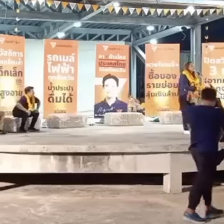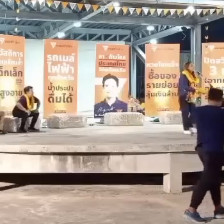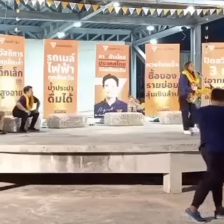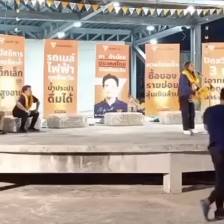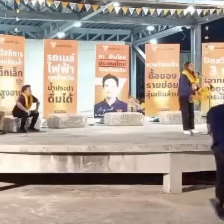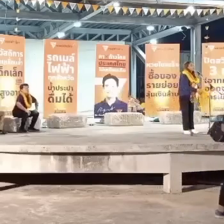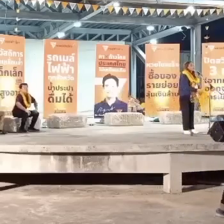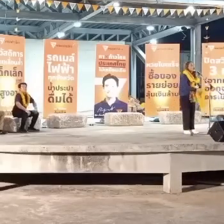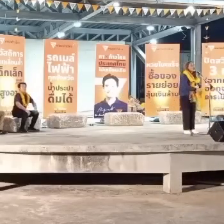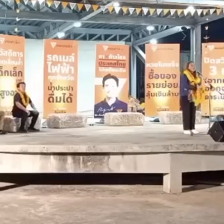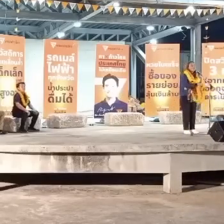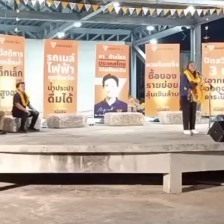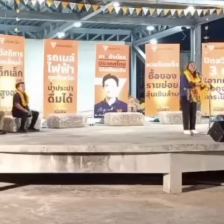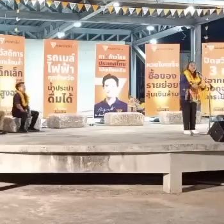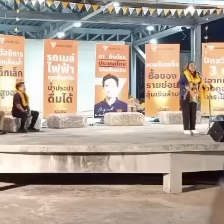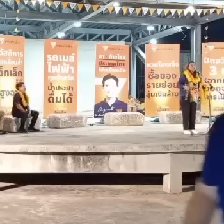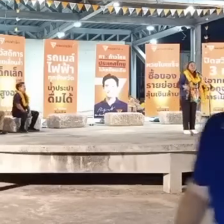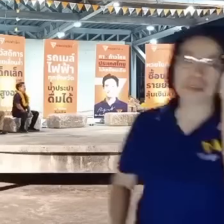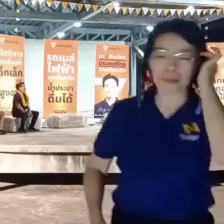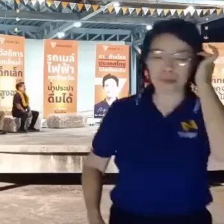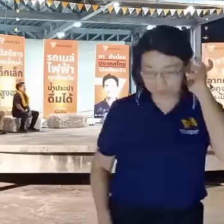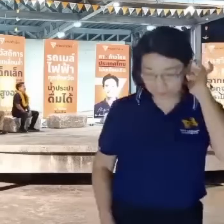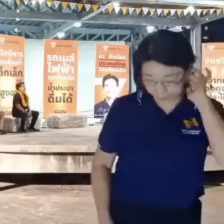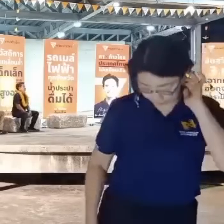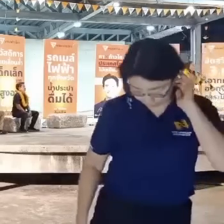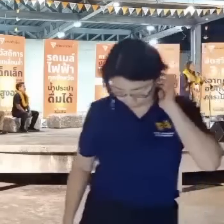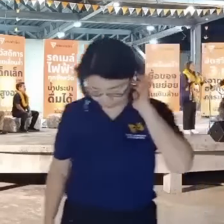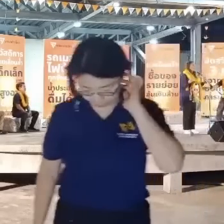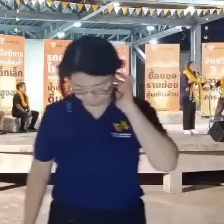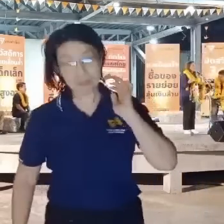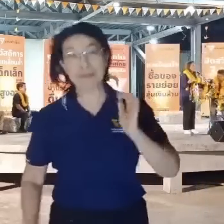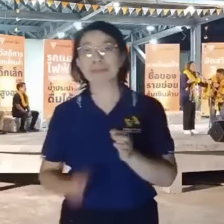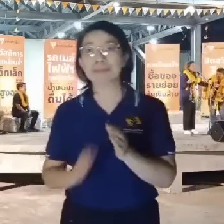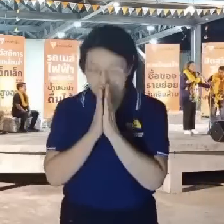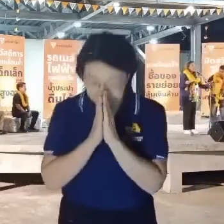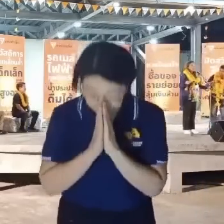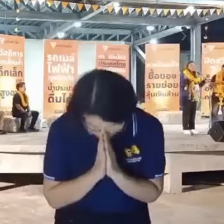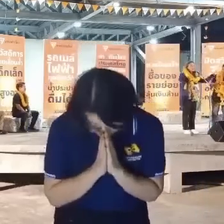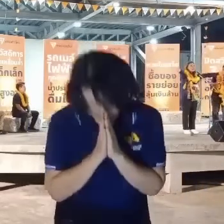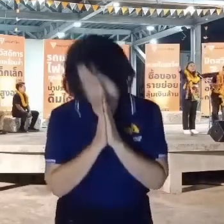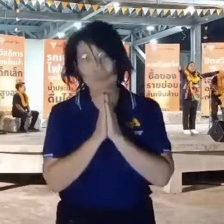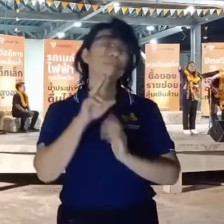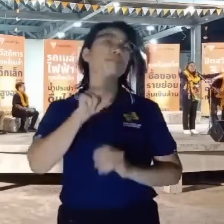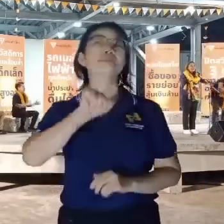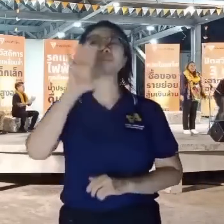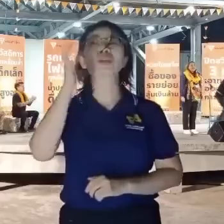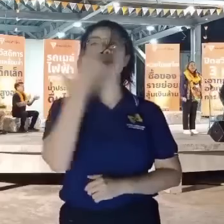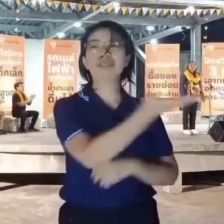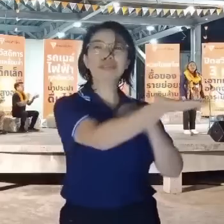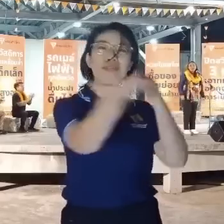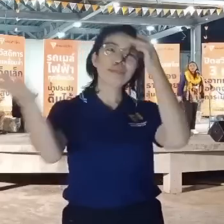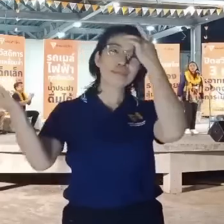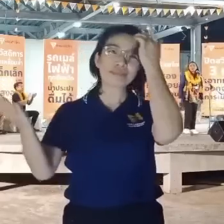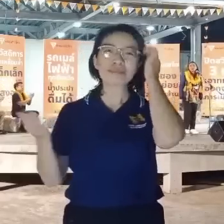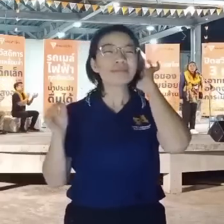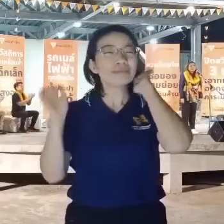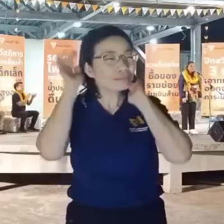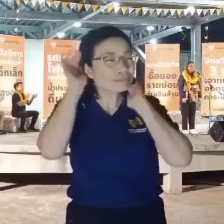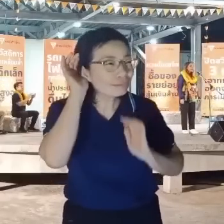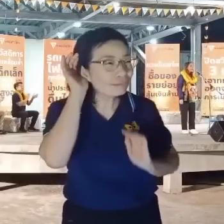สวัสดีชาวพิษณุโลกผู้ทรงอำนาจสูงสุดของประเทศนี้ขอเสียงหน่อยค่ะ